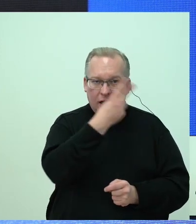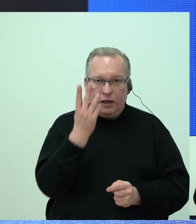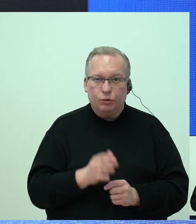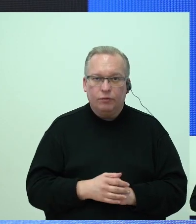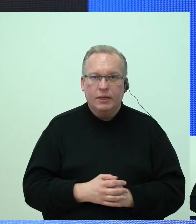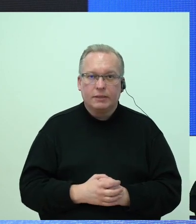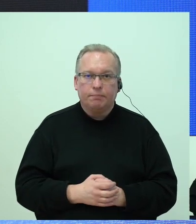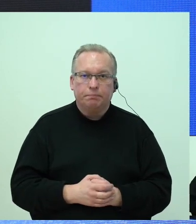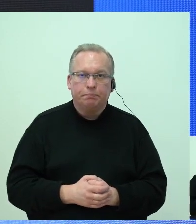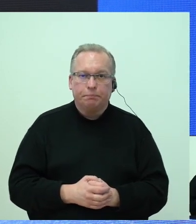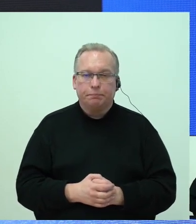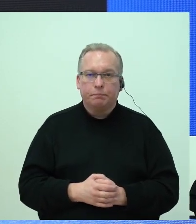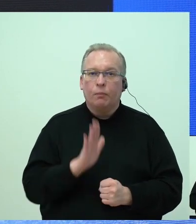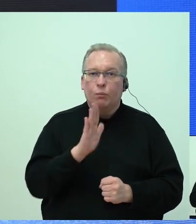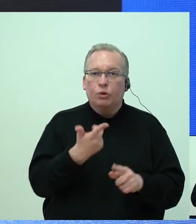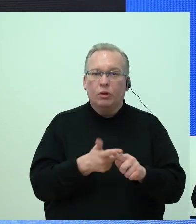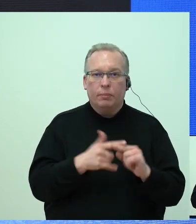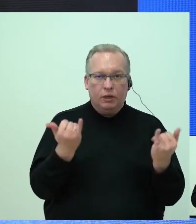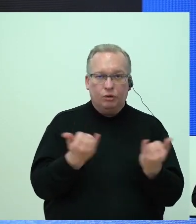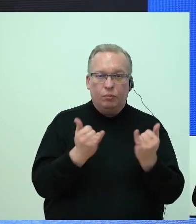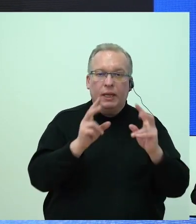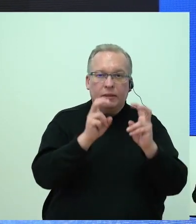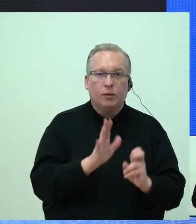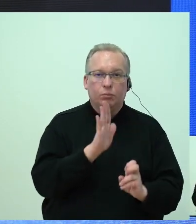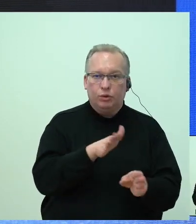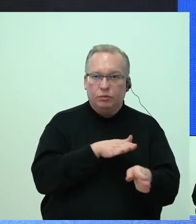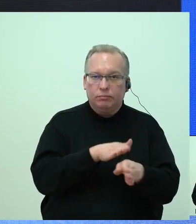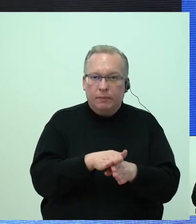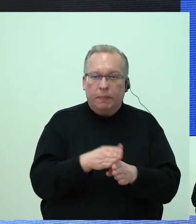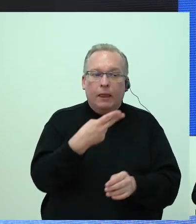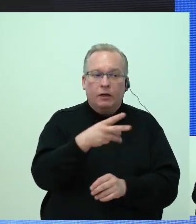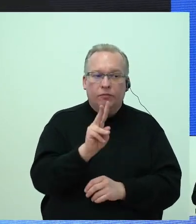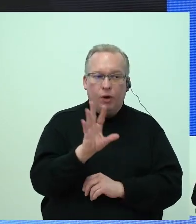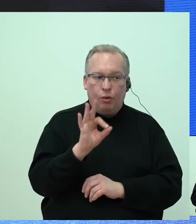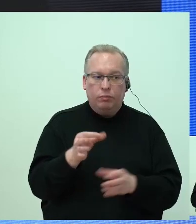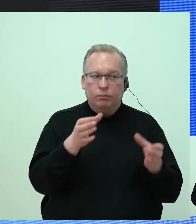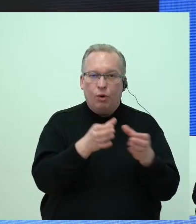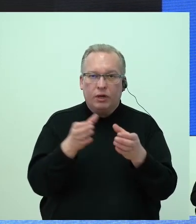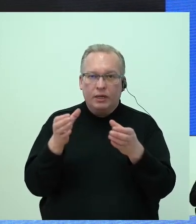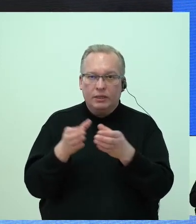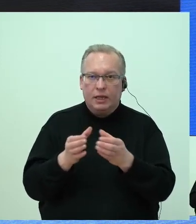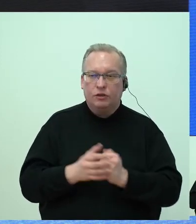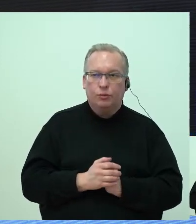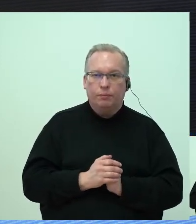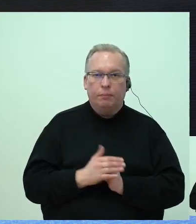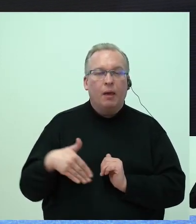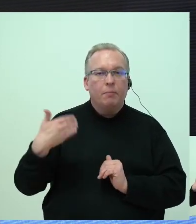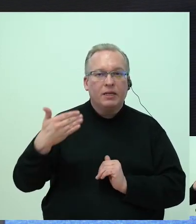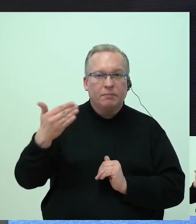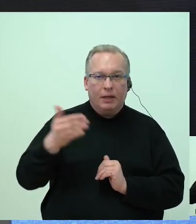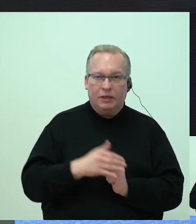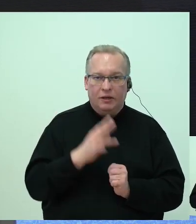lietuvės. Ir būtų įdomu, jeigu toks tyrimas būtų atliktas ir iš nevyriausybinių organizacijų